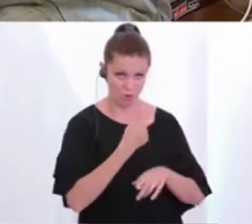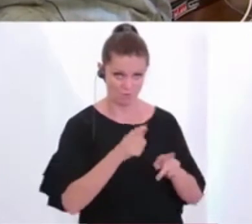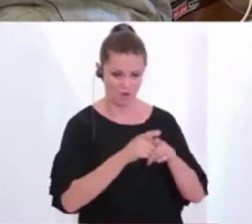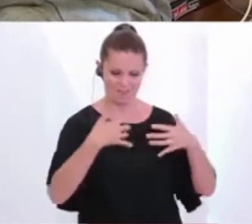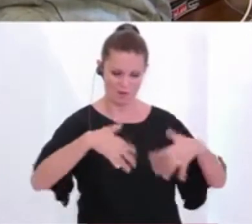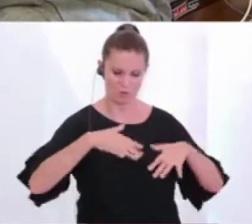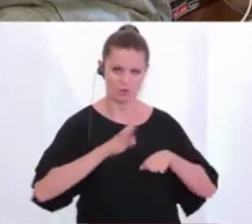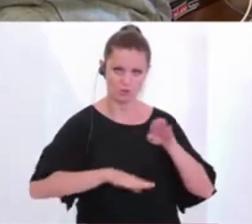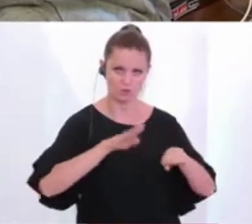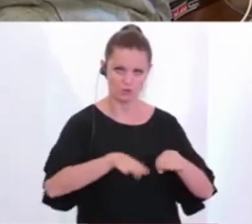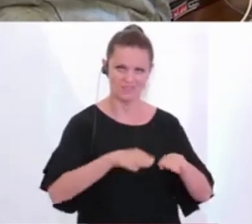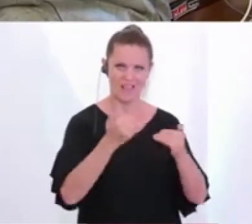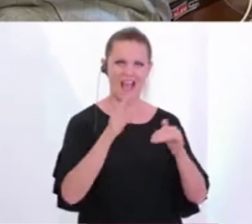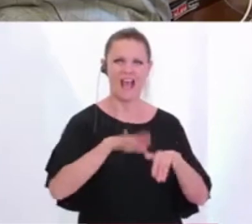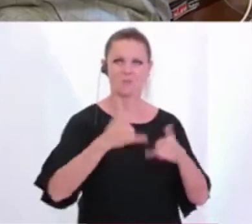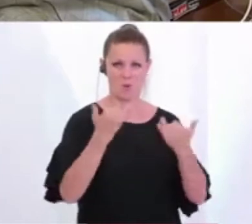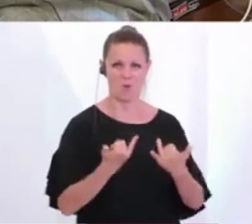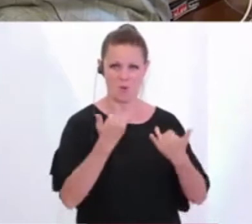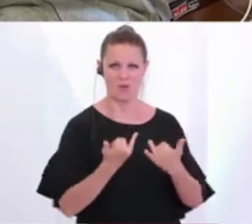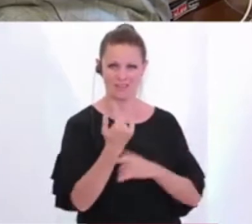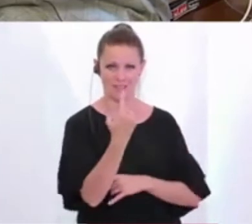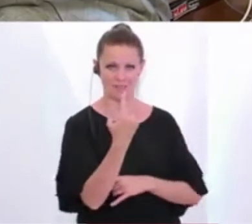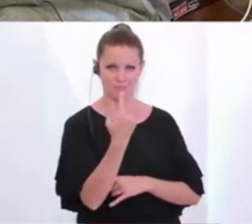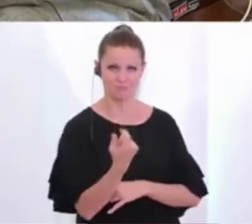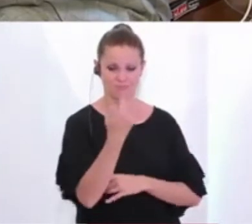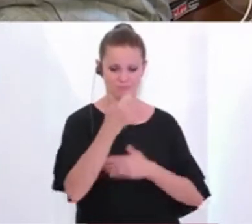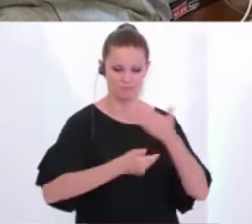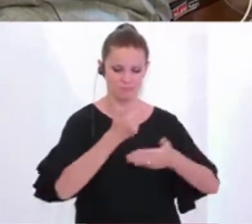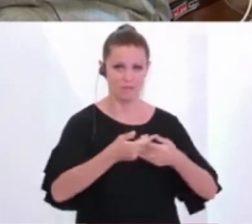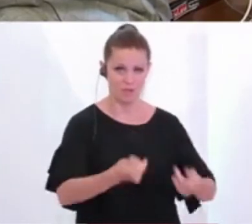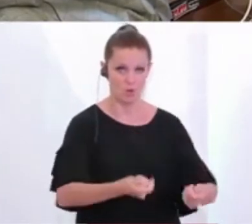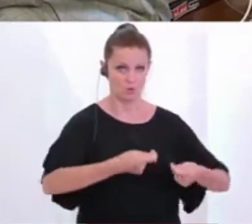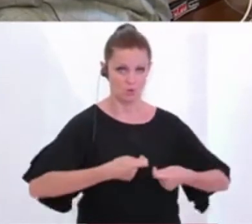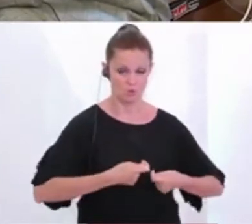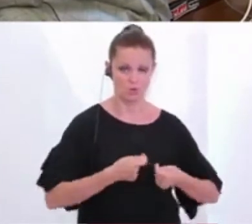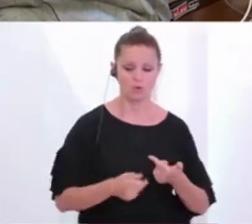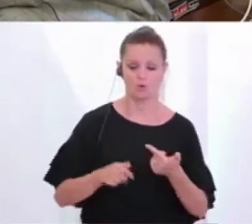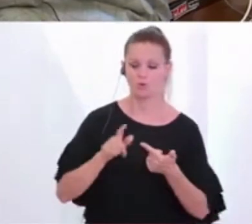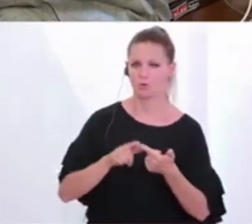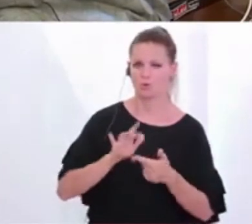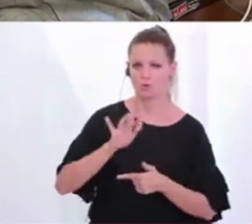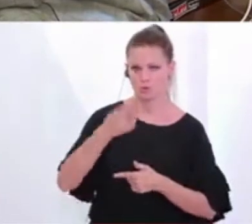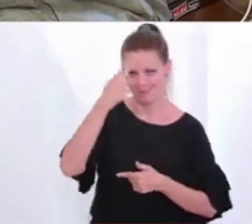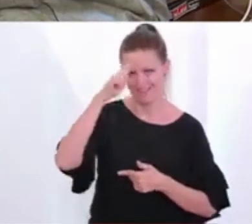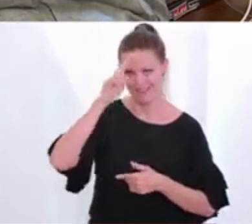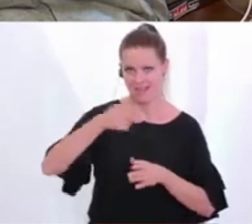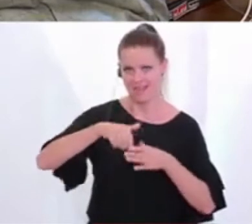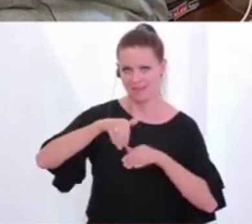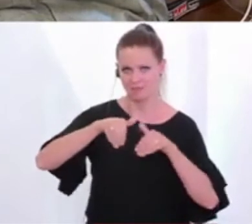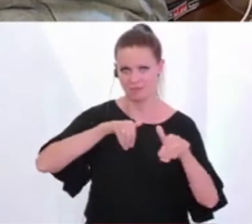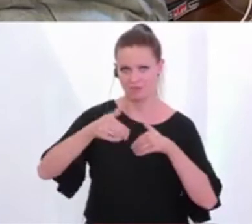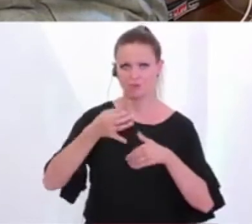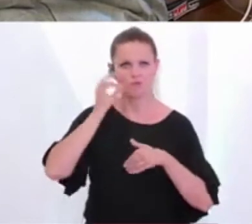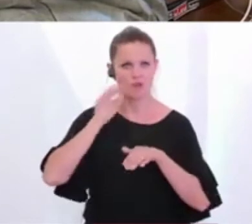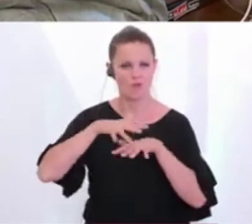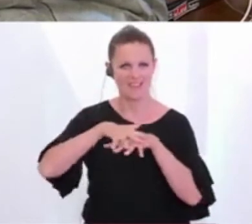Lockerungsschritte, die jetzt mit heute auch in Kraft treten, wieder zurückzunehmen? Und an den Herrn Innenminister und die Frau